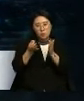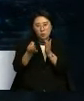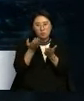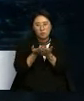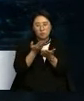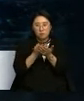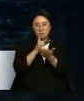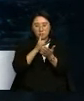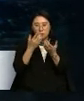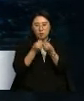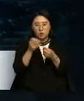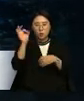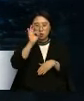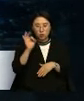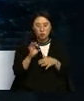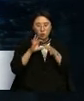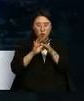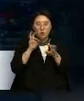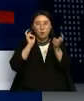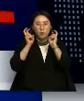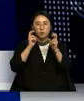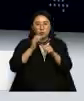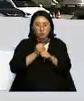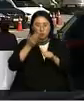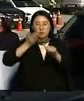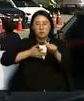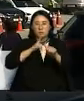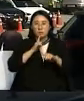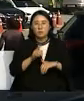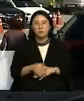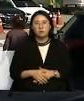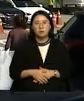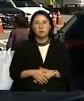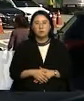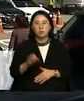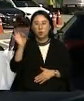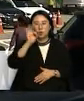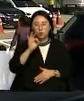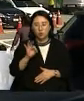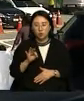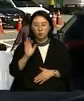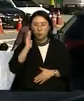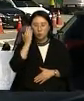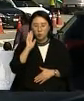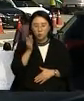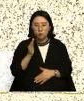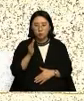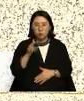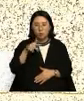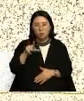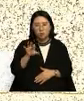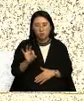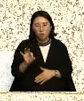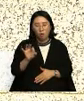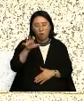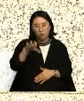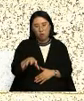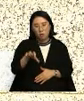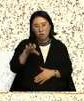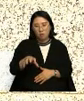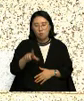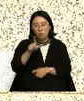발생했다며 여주 씨가 관련업체 주의를 당부했습니다 여주시 는 최근 여주시 점동면 3 앞니에